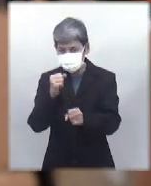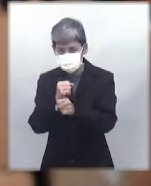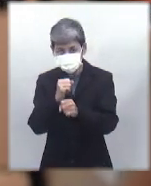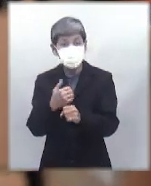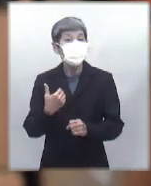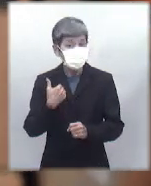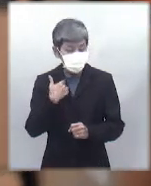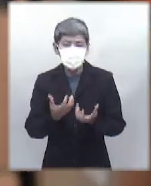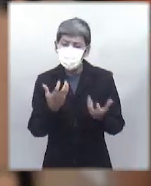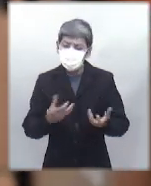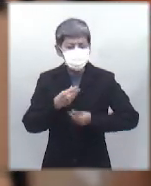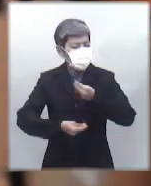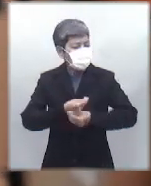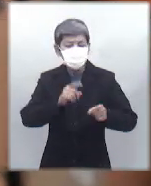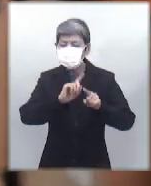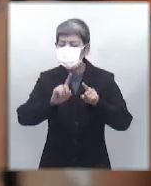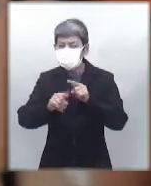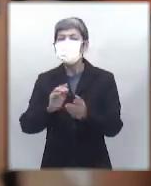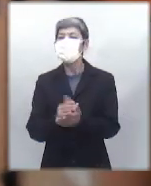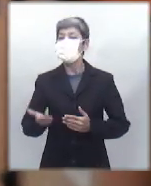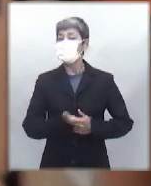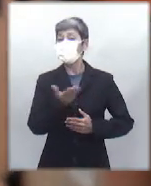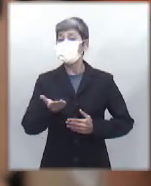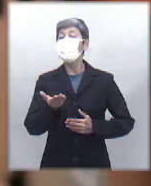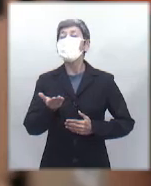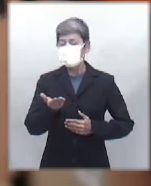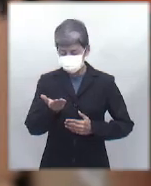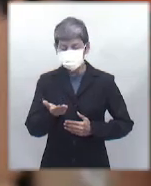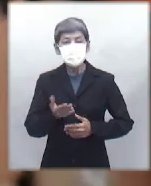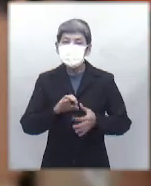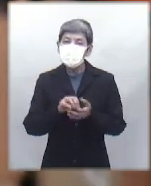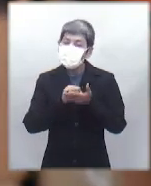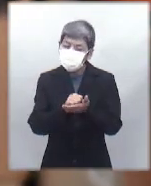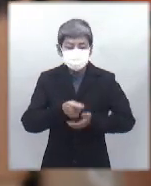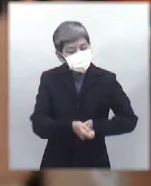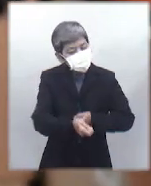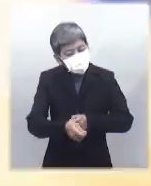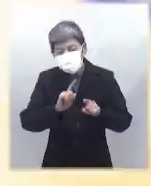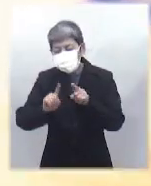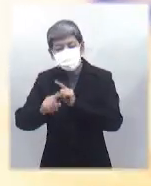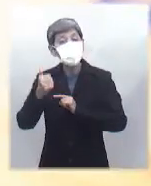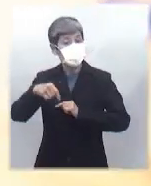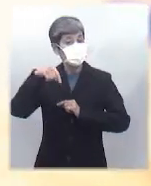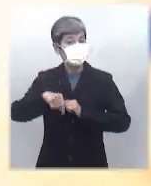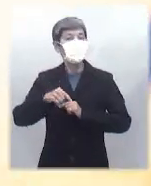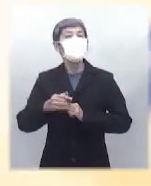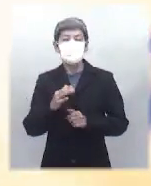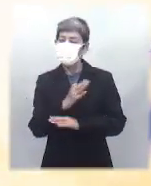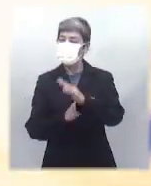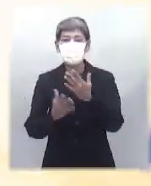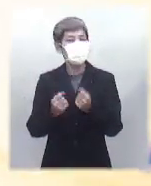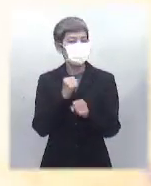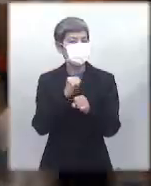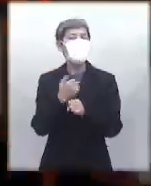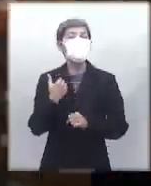รวมถึงจำหน่ายอุปกรณ์เครื่องไม้เครื่องมือนะครับที่ท่านสามารถเอาไปใช้บริการทำความสะอาดได้ที่นี่เรามีการจ้างงานคน